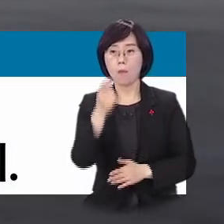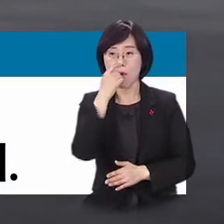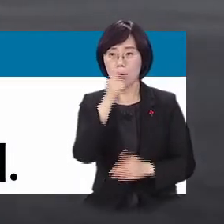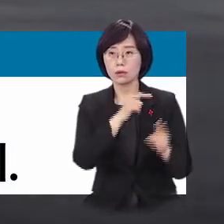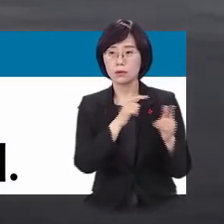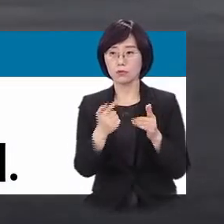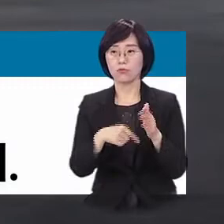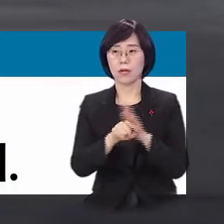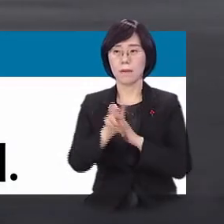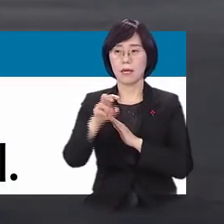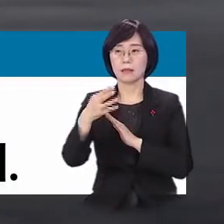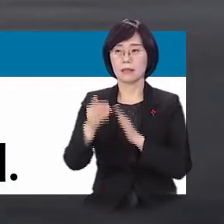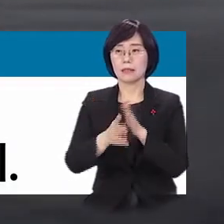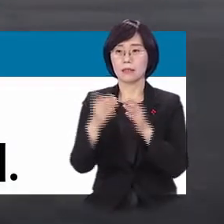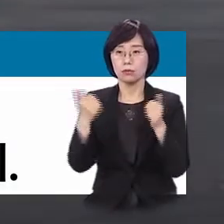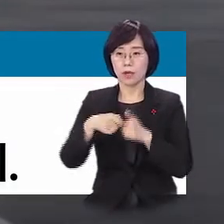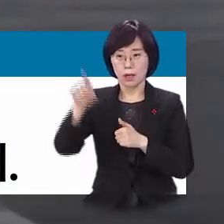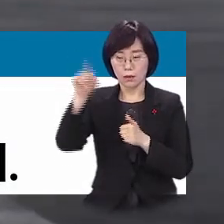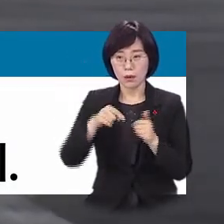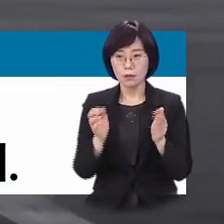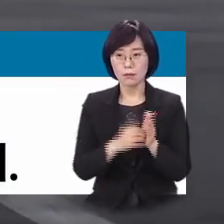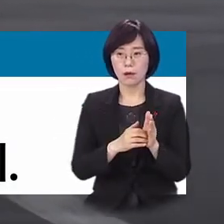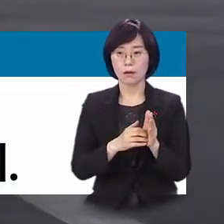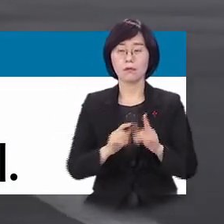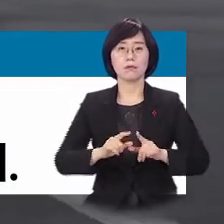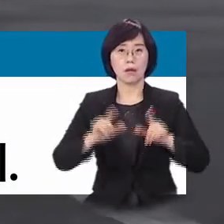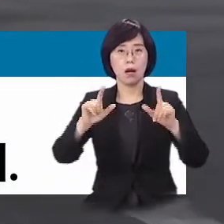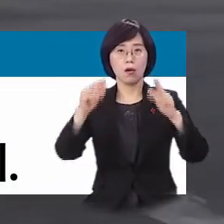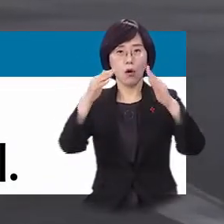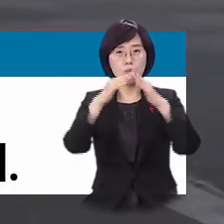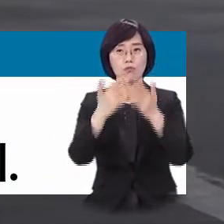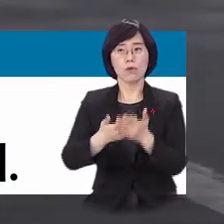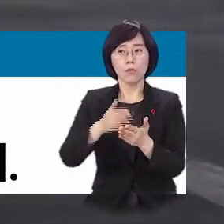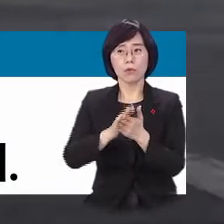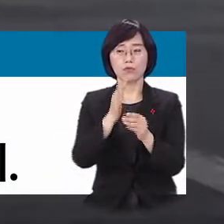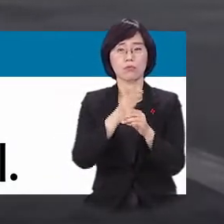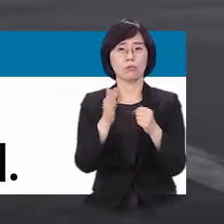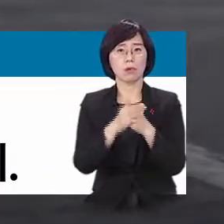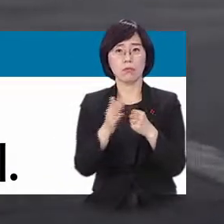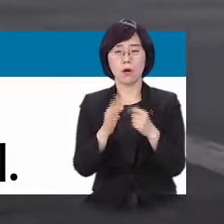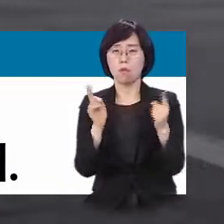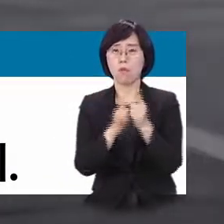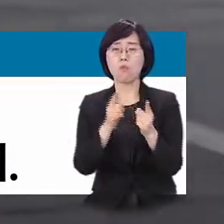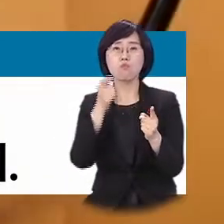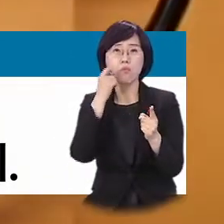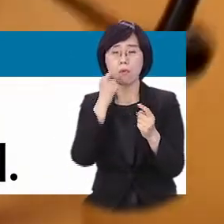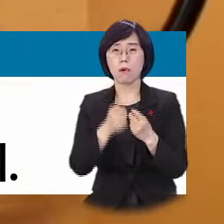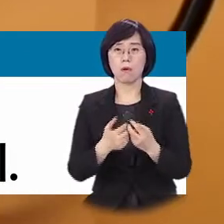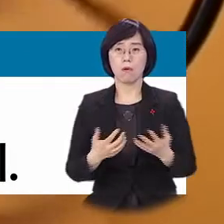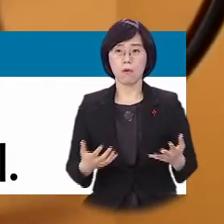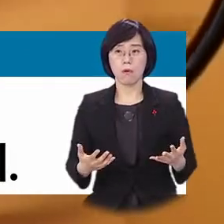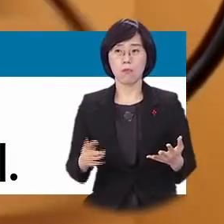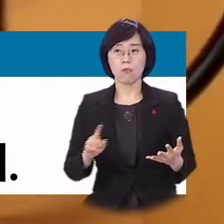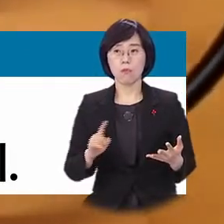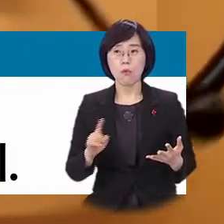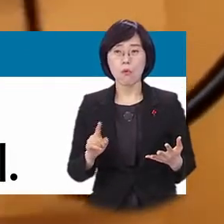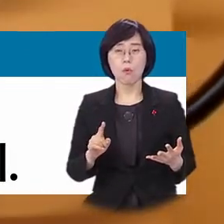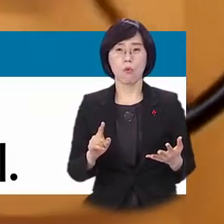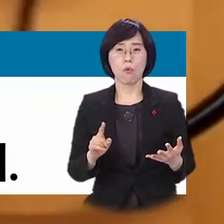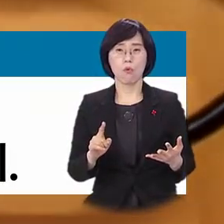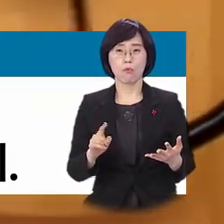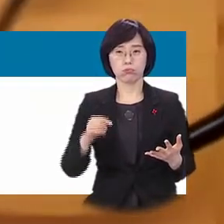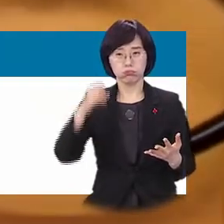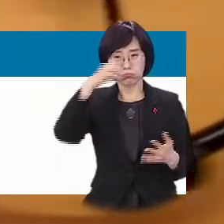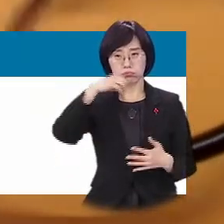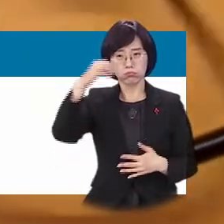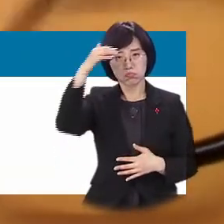벤치마킹이라든지 이런 거 하려고 가긴 갔는데 그날따라 이제 리모델링을 하다 보니까 접촉은 못 했지.